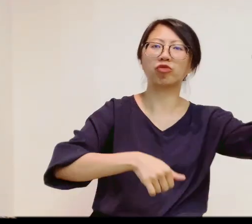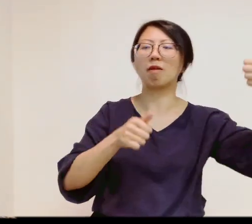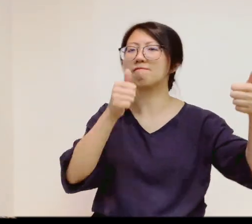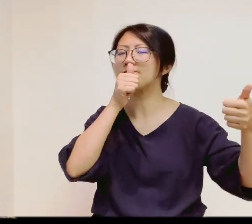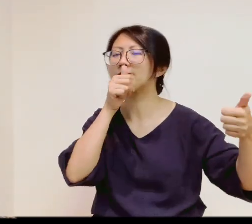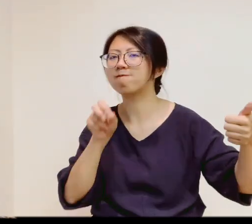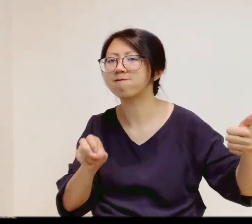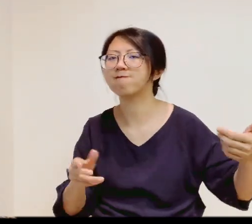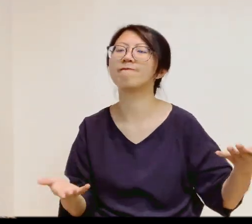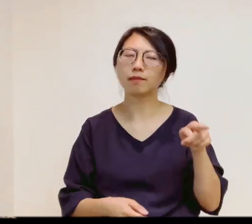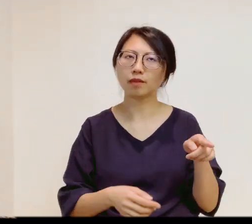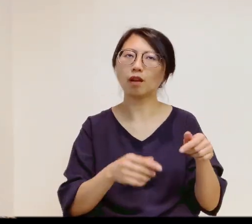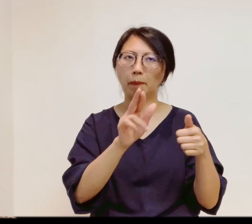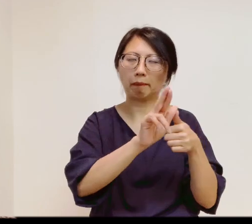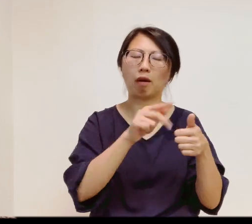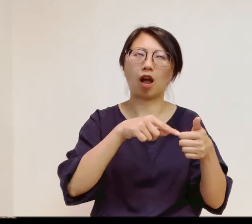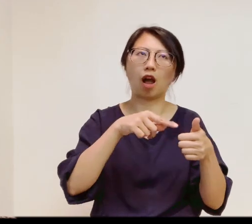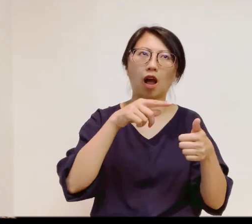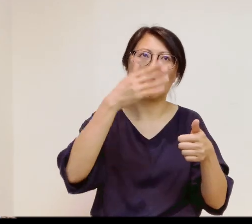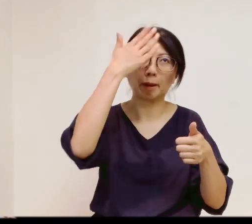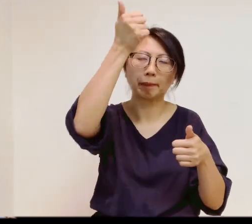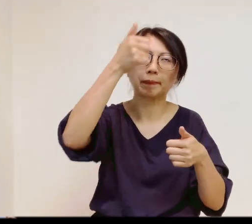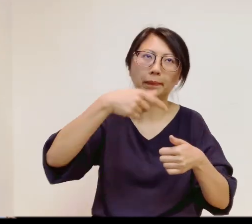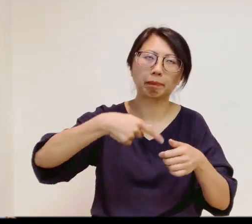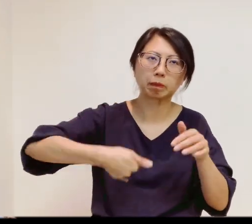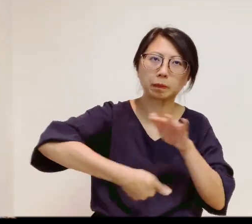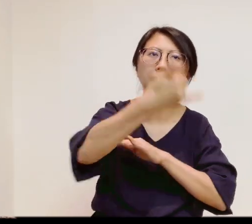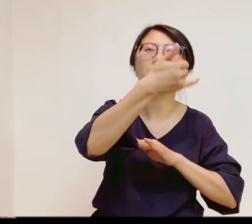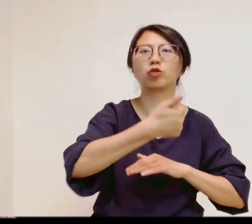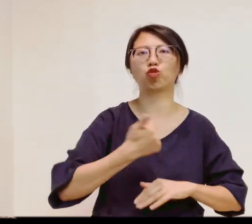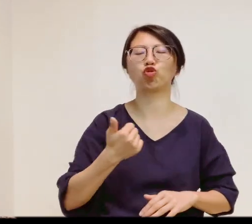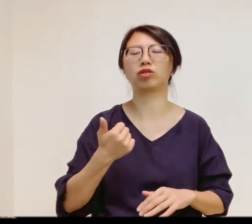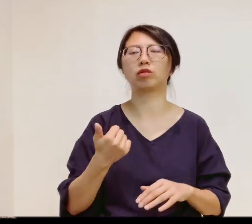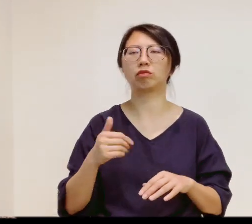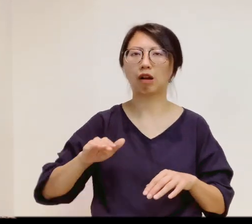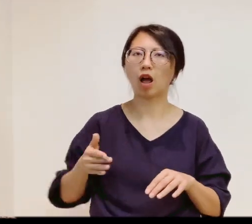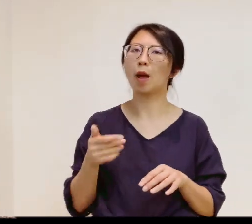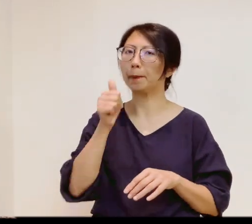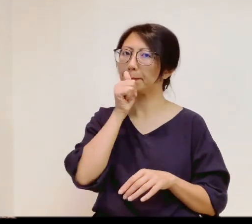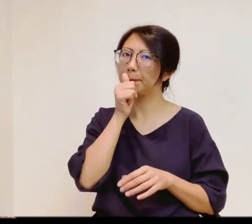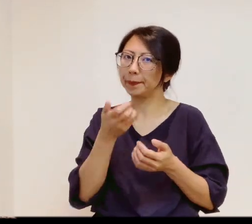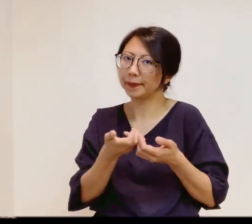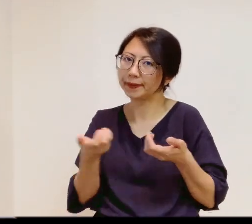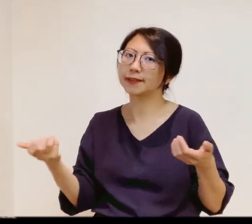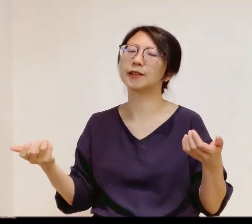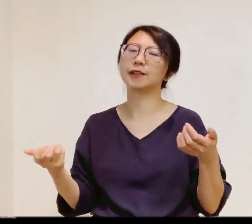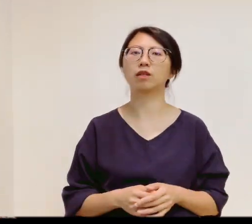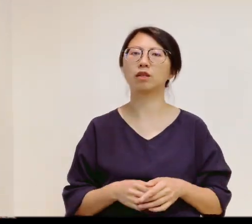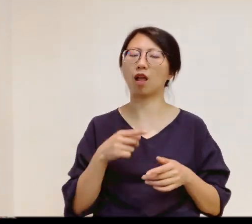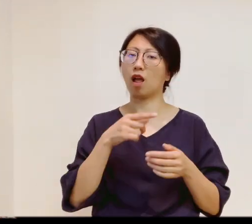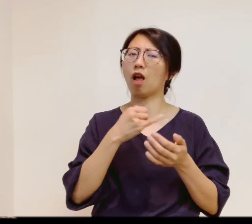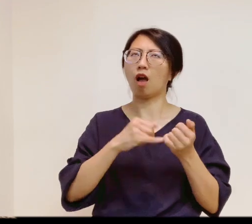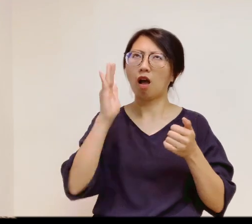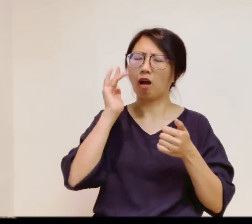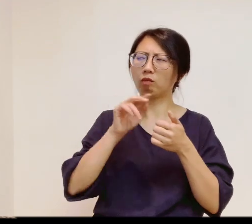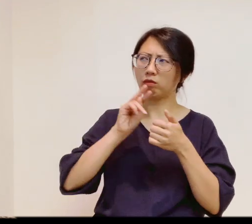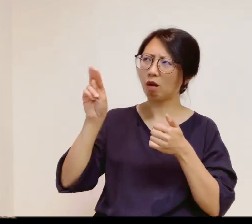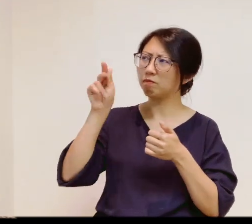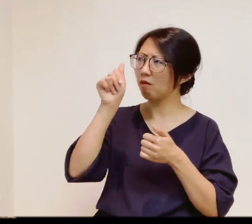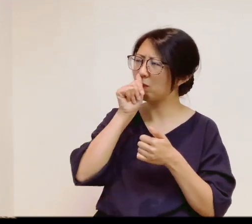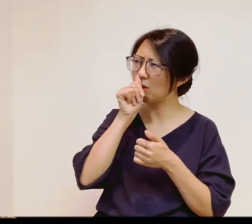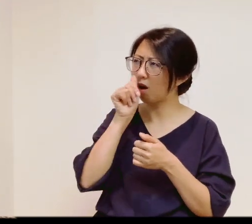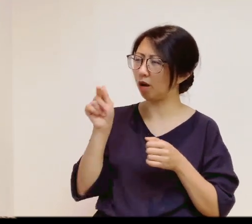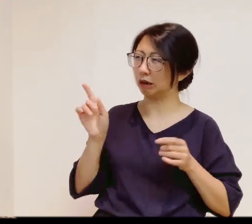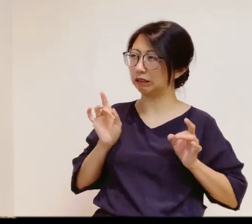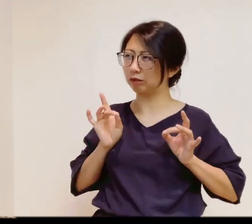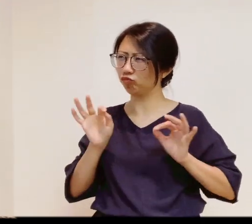流亡咧出咗去即係離開即係德國咁。但係好彩佢冇俾人捉啦，即刻就即係離開咗。咁但係佢同佢爸爸咧喺嗰一下咧就係